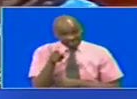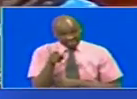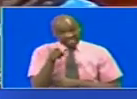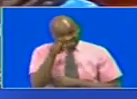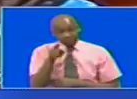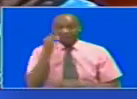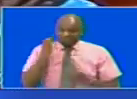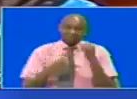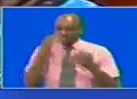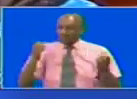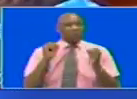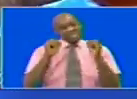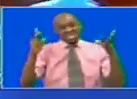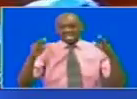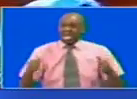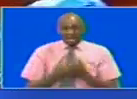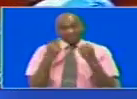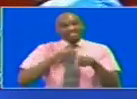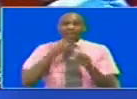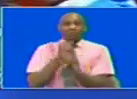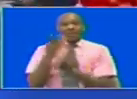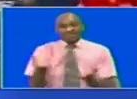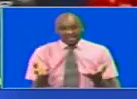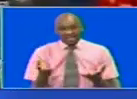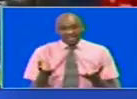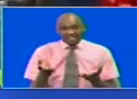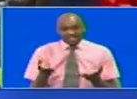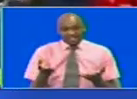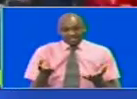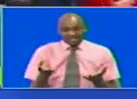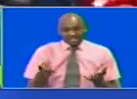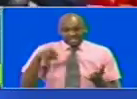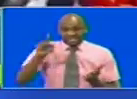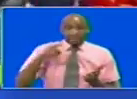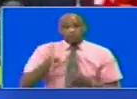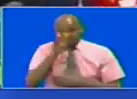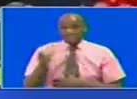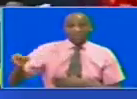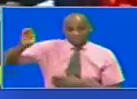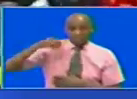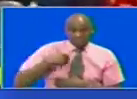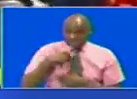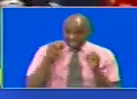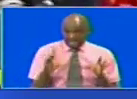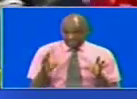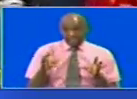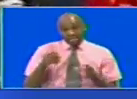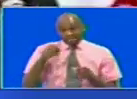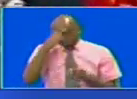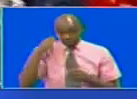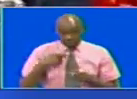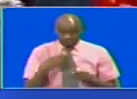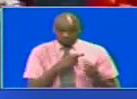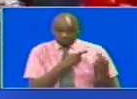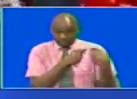in the end I said, okay, that is all in the line of duty, because she was not pouring water on me as Joyce. It was because of my role as, you